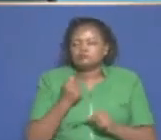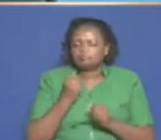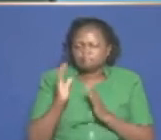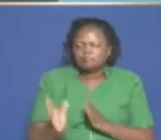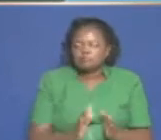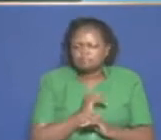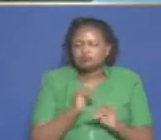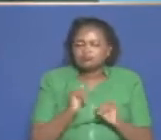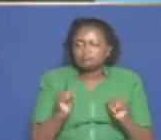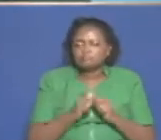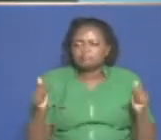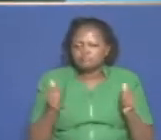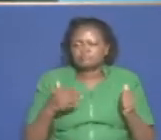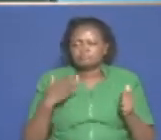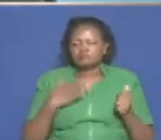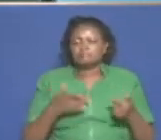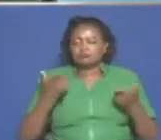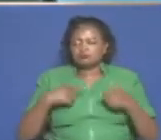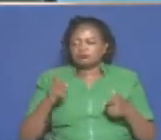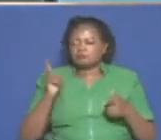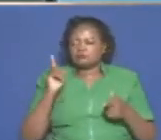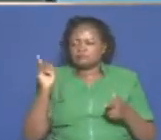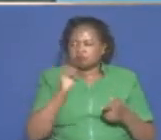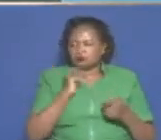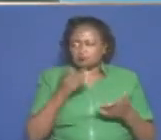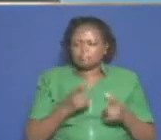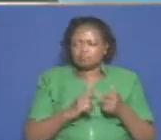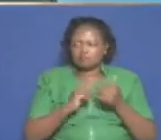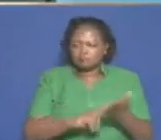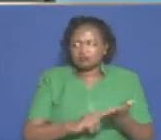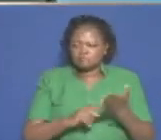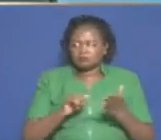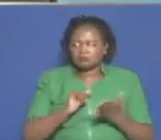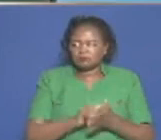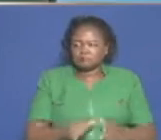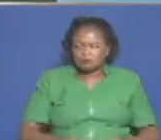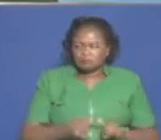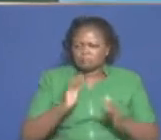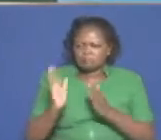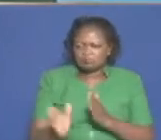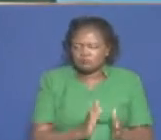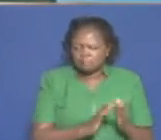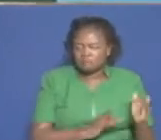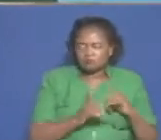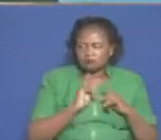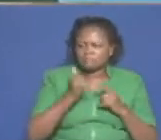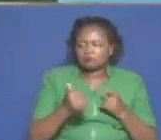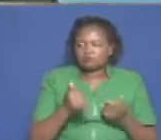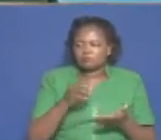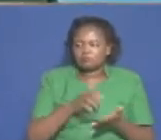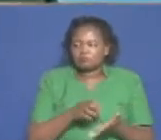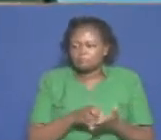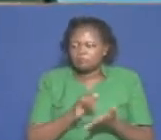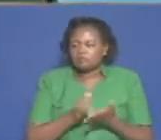sana. Mtaniruhusu tukomee hapo kwa leo. Bila shaka ni mjadala ambao tutazidi kuandaa, manake tuangalie kesi zilizo kotini zitaenda